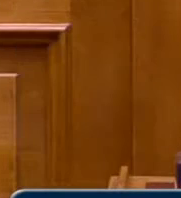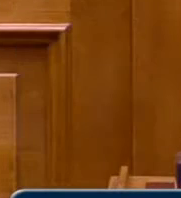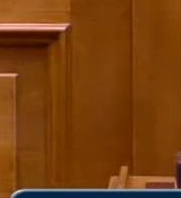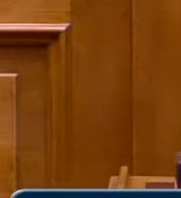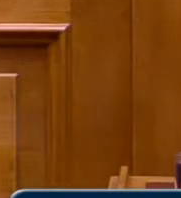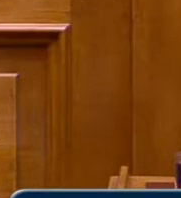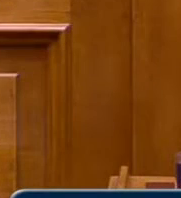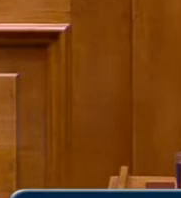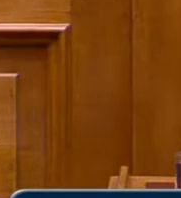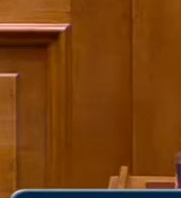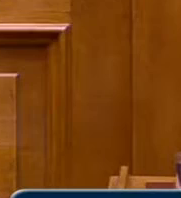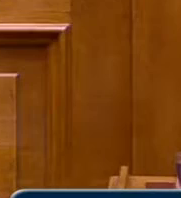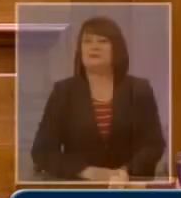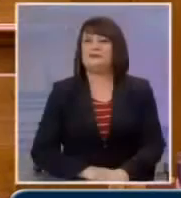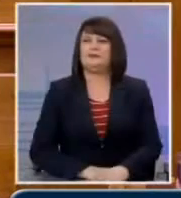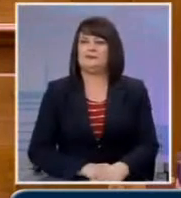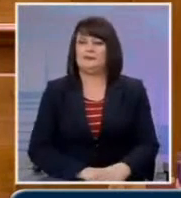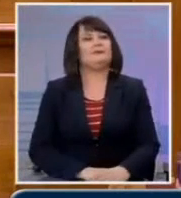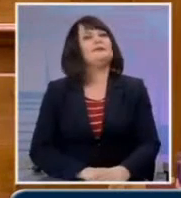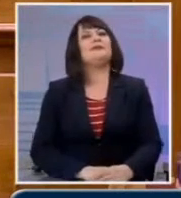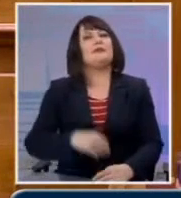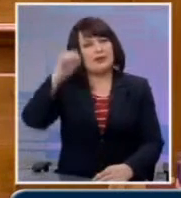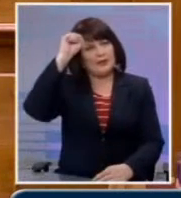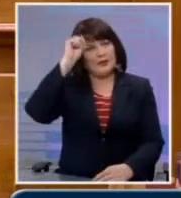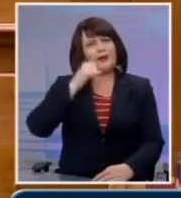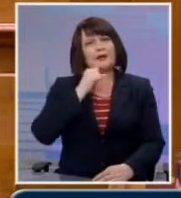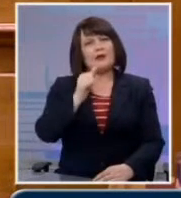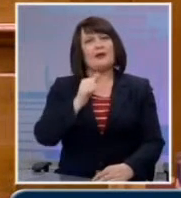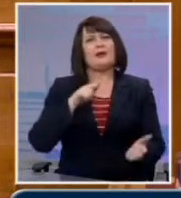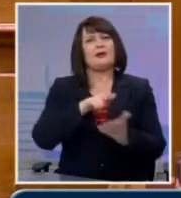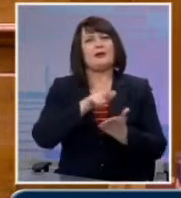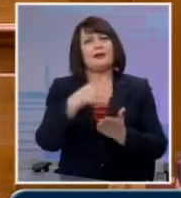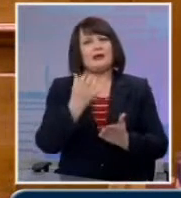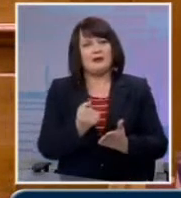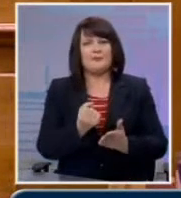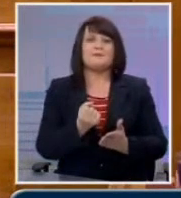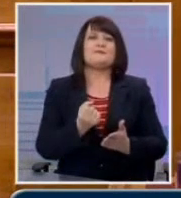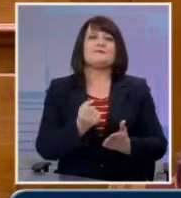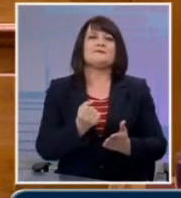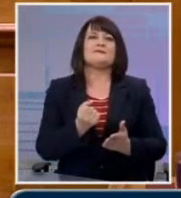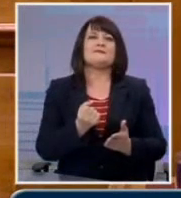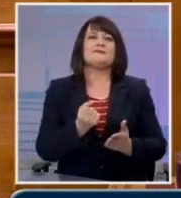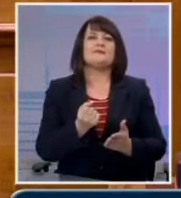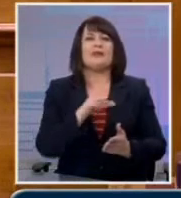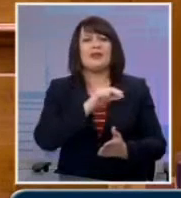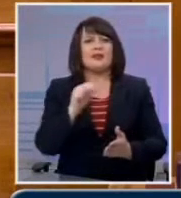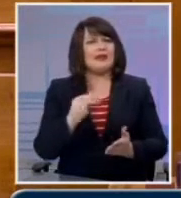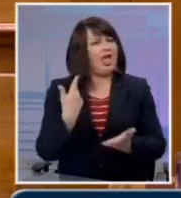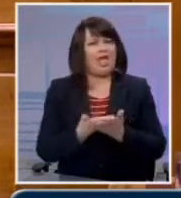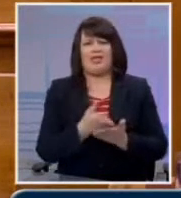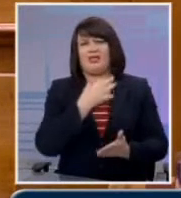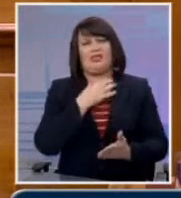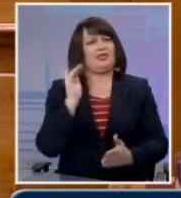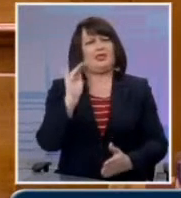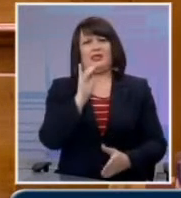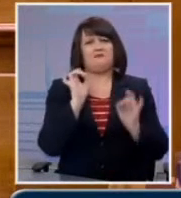μόνιμα υπτάμενο μέσων των ελληνικών ενόπλων δυνάμεων και στην ΚΟΤ το ίδιο. Και δεν θα πάρουμε άδεια από κανέναν, ούτε